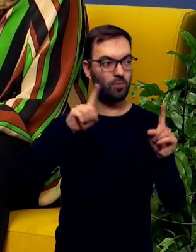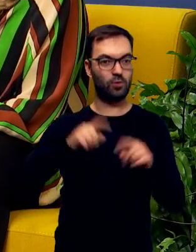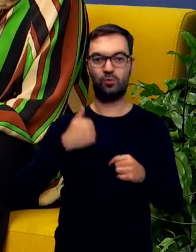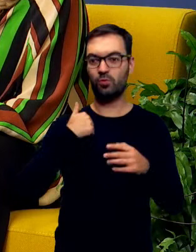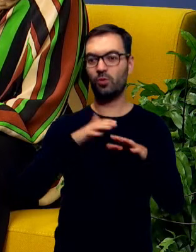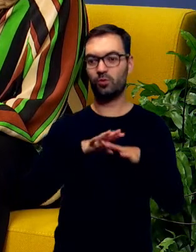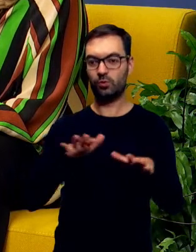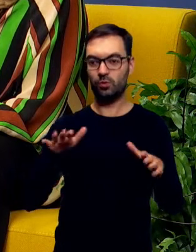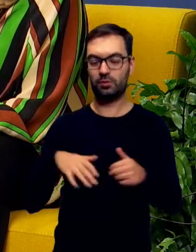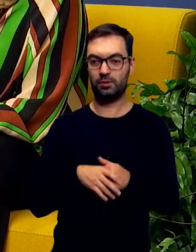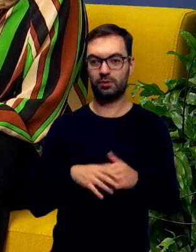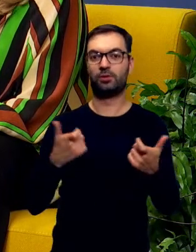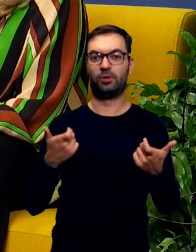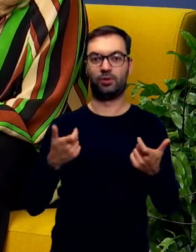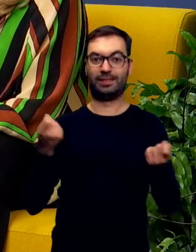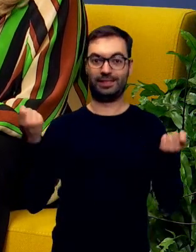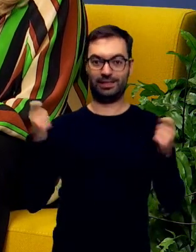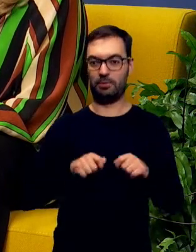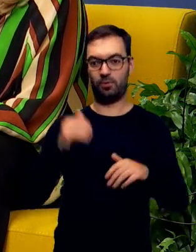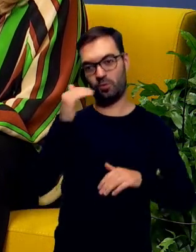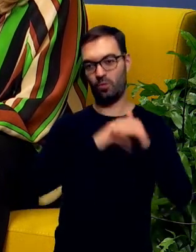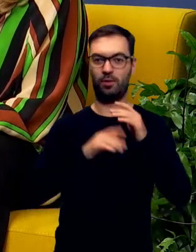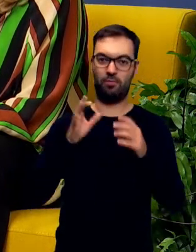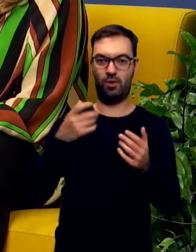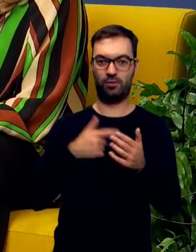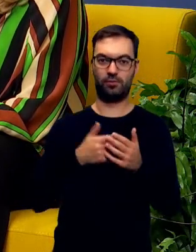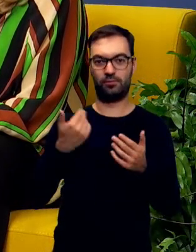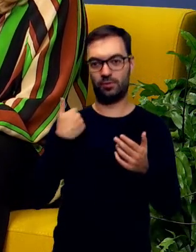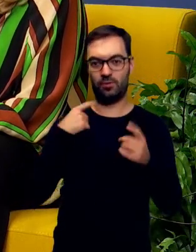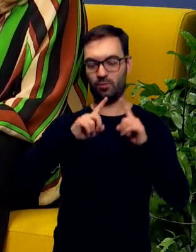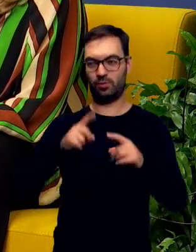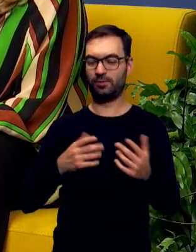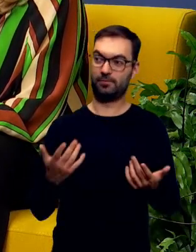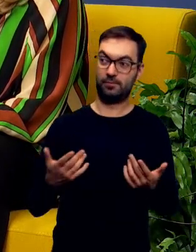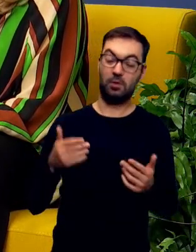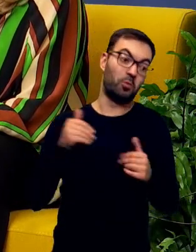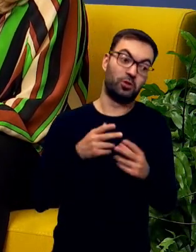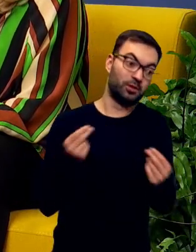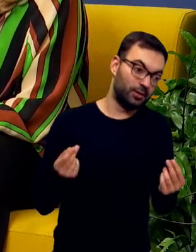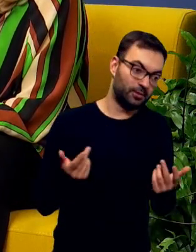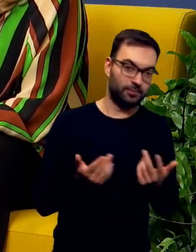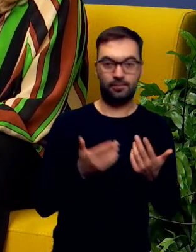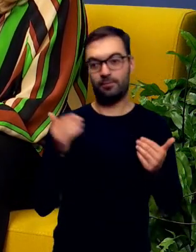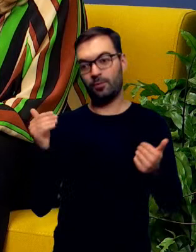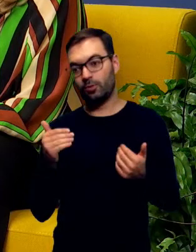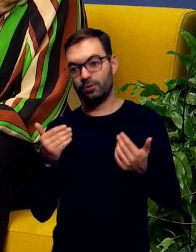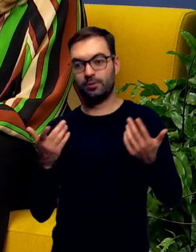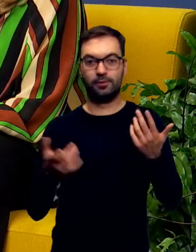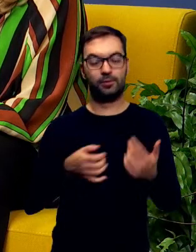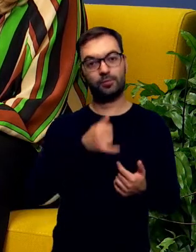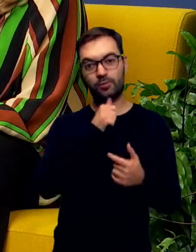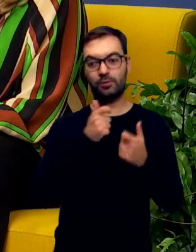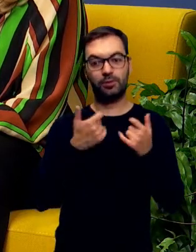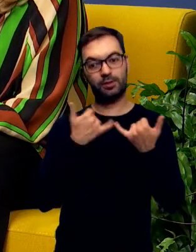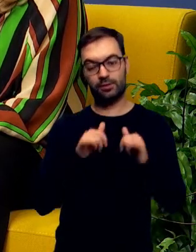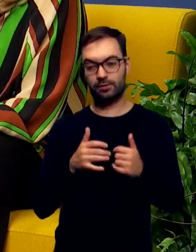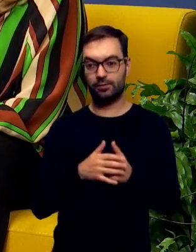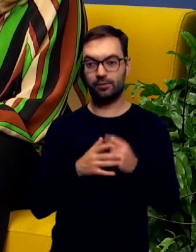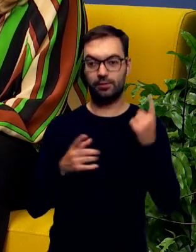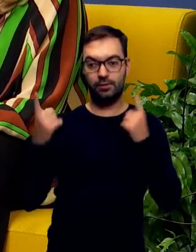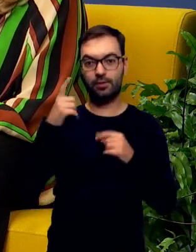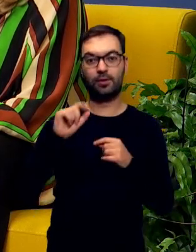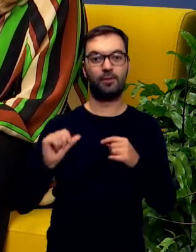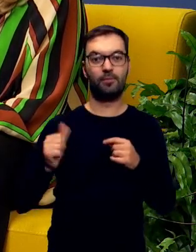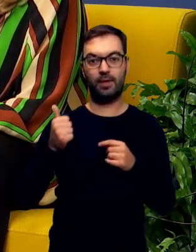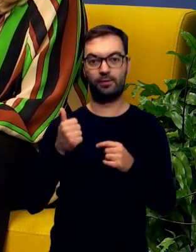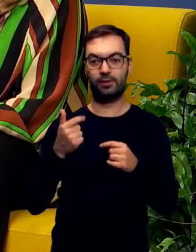dużo, prawda? No i w zasadzie co, no, zamknąć góry dlatego, że występują burze? Może nie. Może jednak spróbujmy w ten sposób pomyśleć, żeby